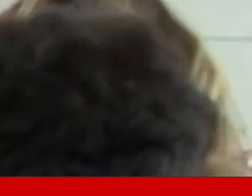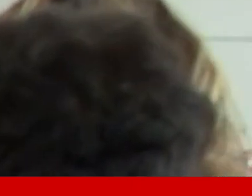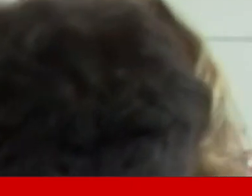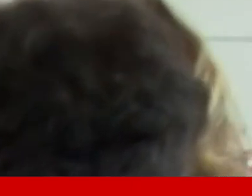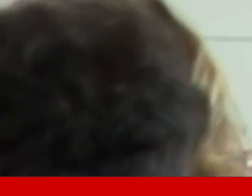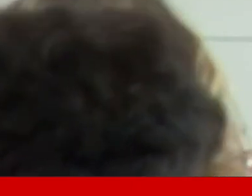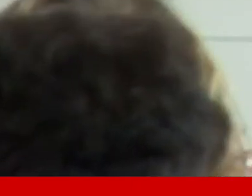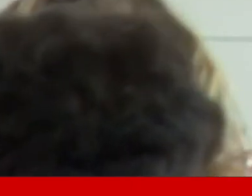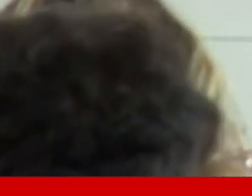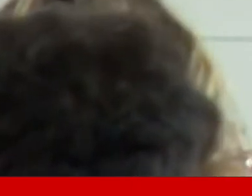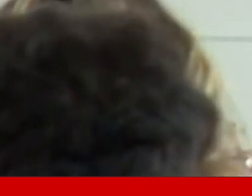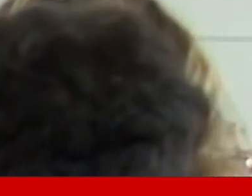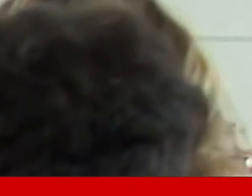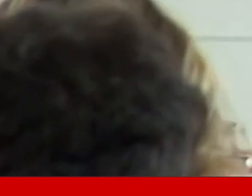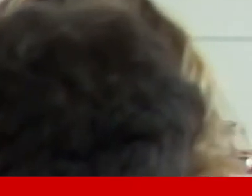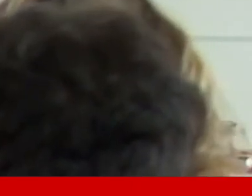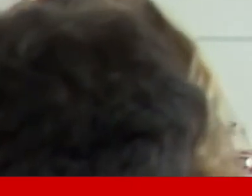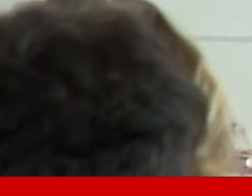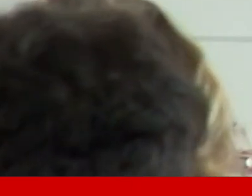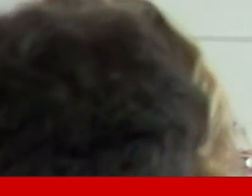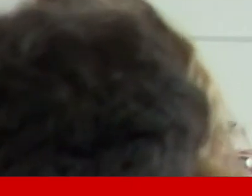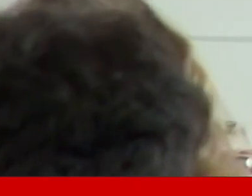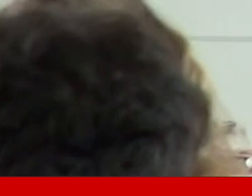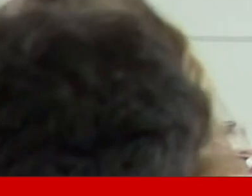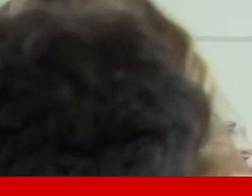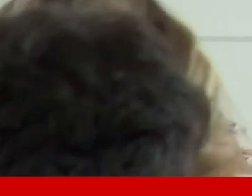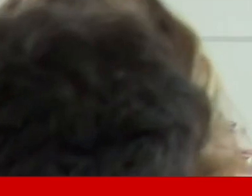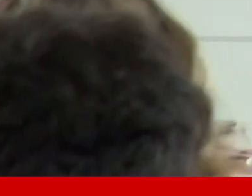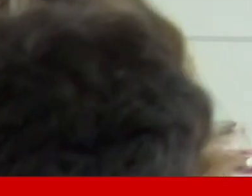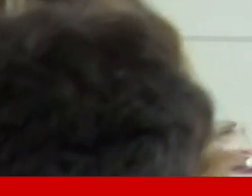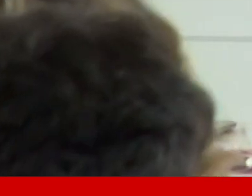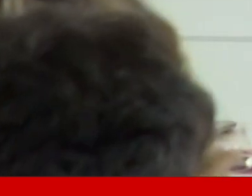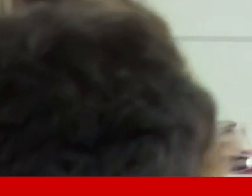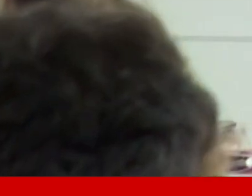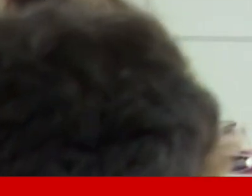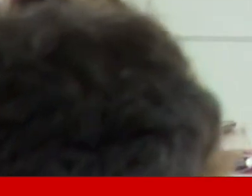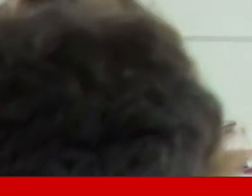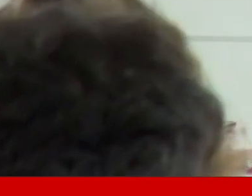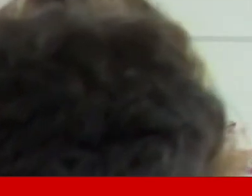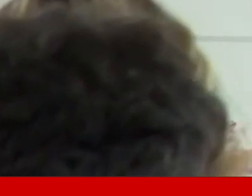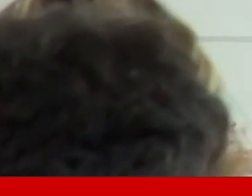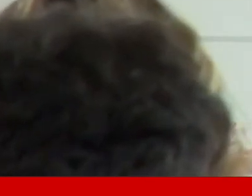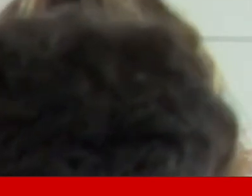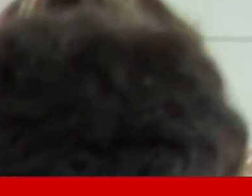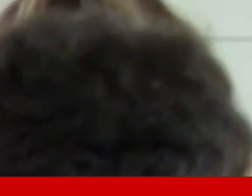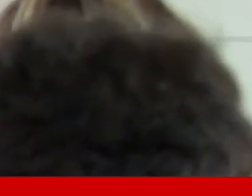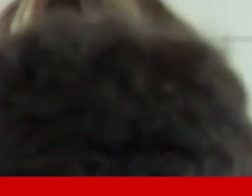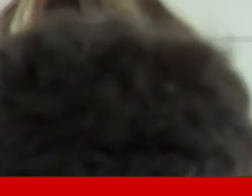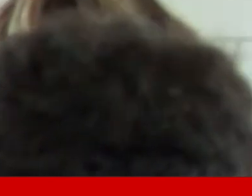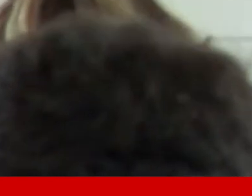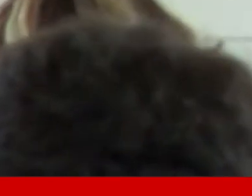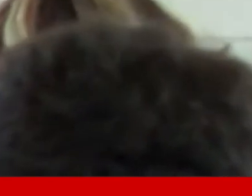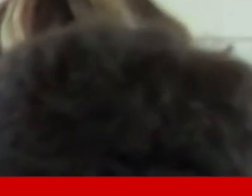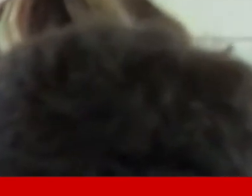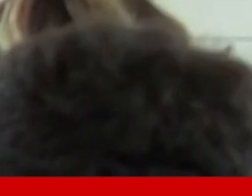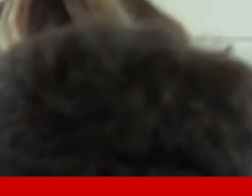semplicemente raccontare in breve quella che è stata la mia vita. Io praticamente sono diventata sorda all'età di 3 anni, quindi